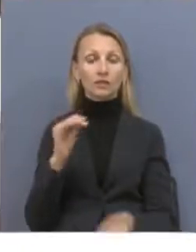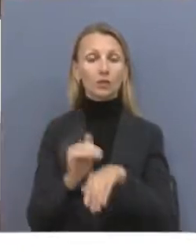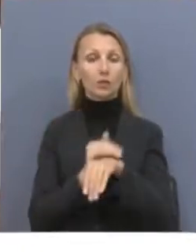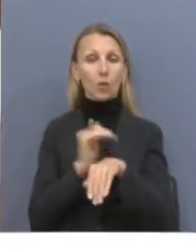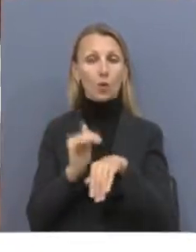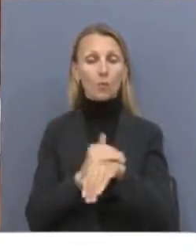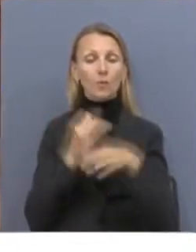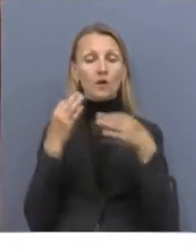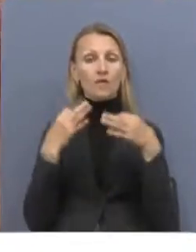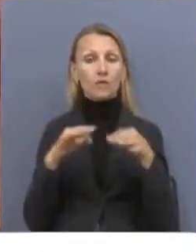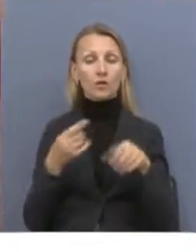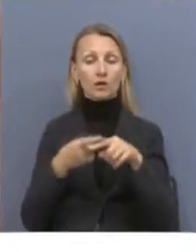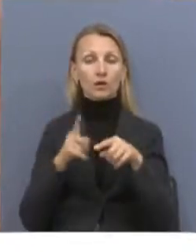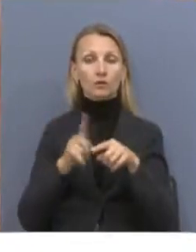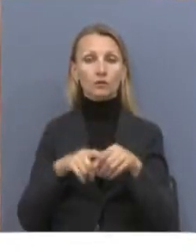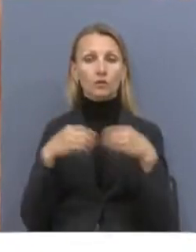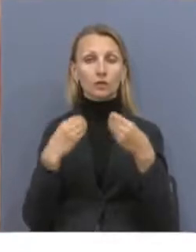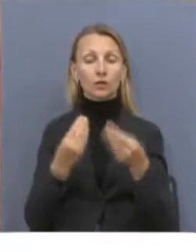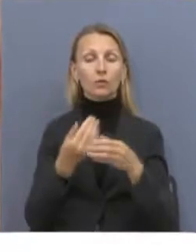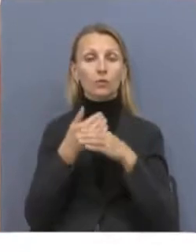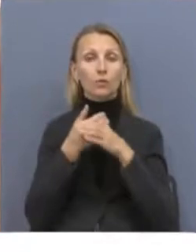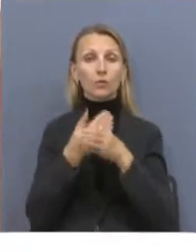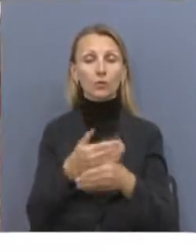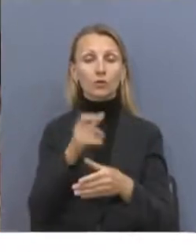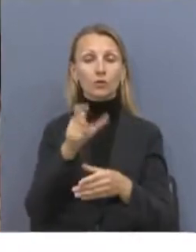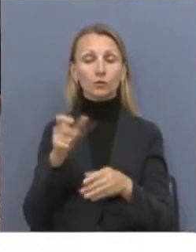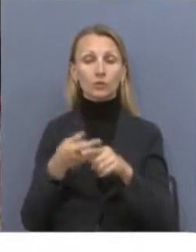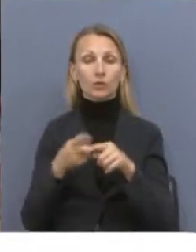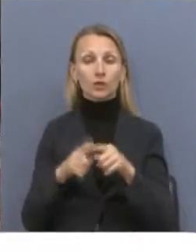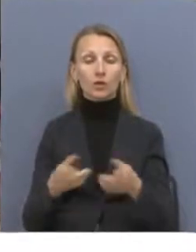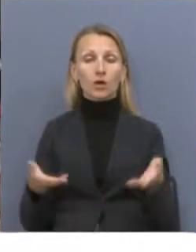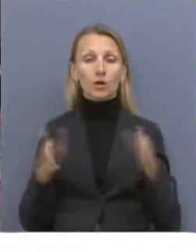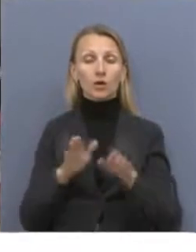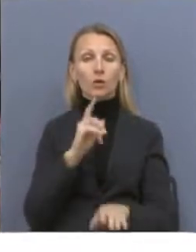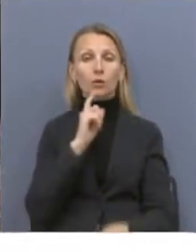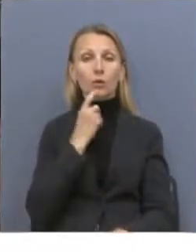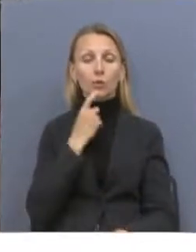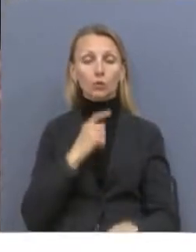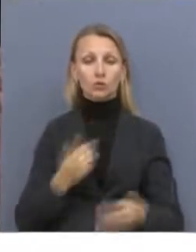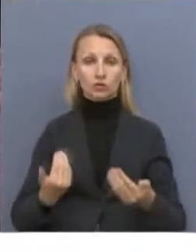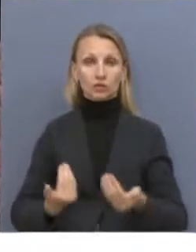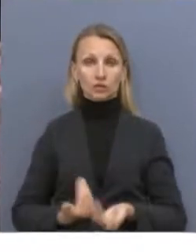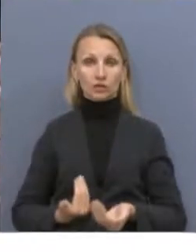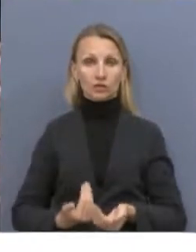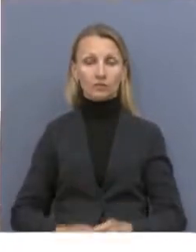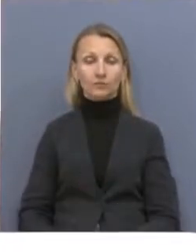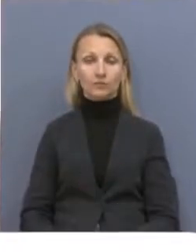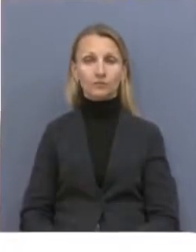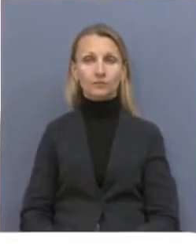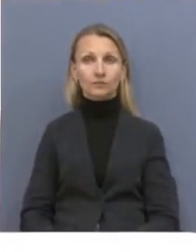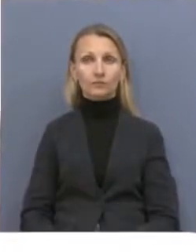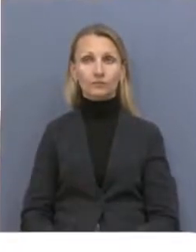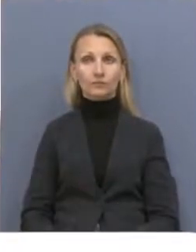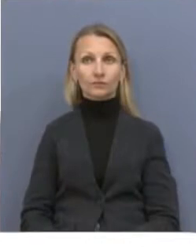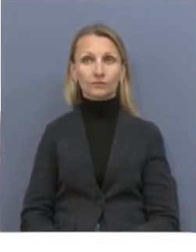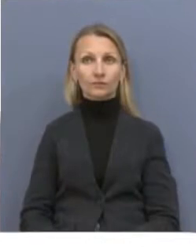которых является оказание помощи согражданам, оказавшимся в сложной жизненной ситуации.